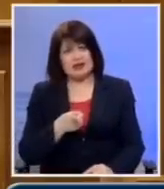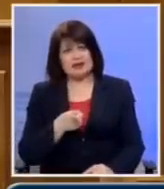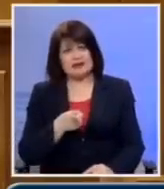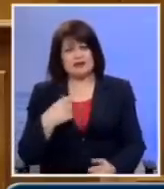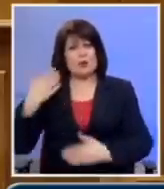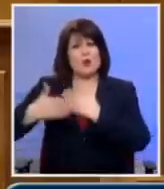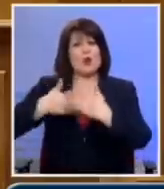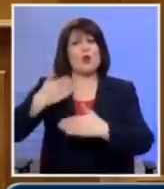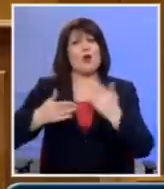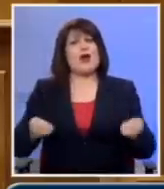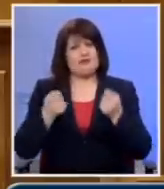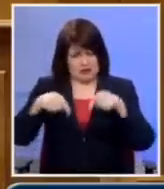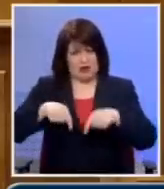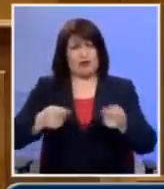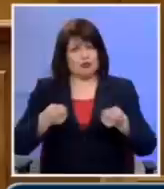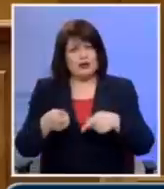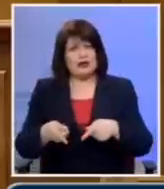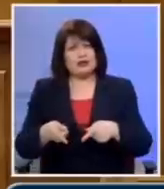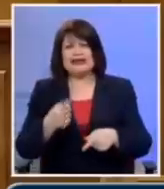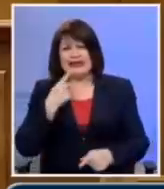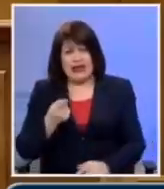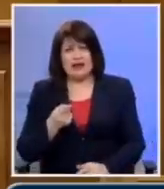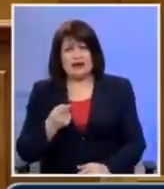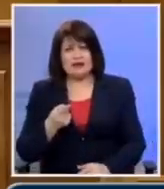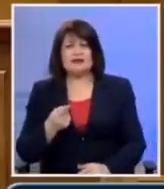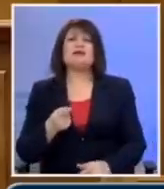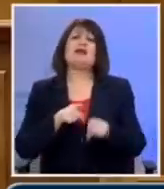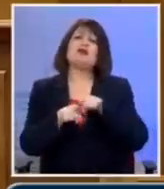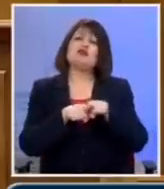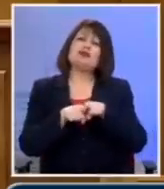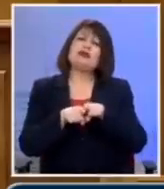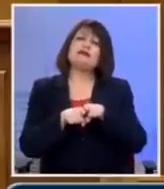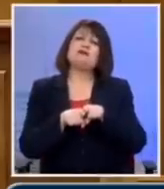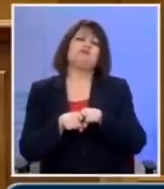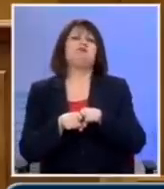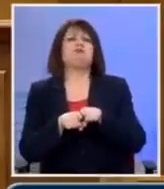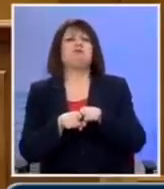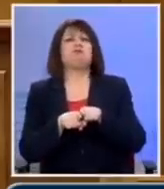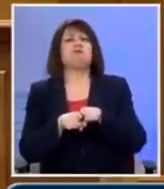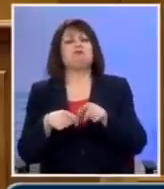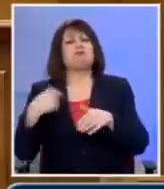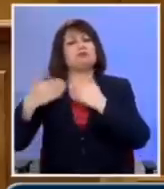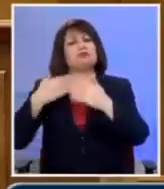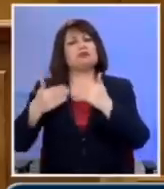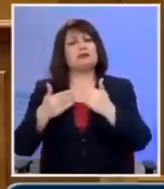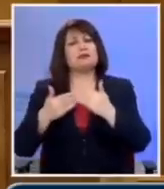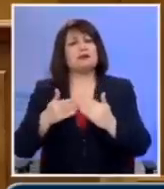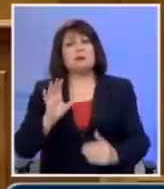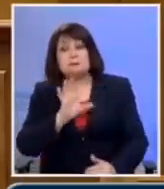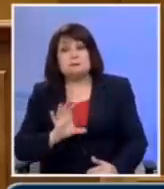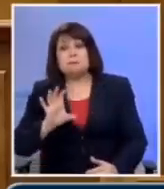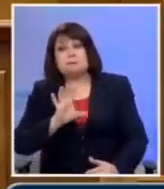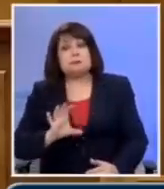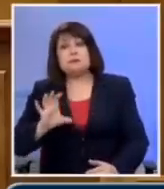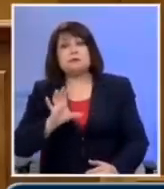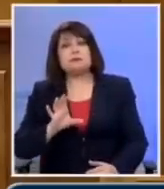καιρούς διαδραματίζονται σε τούτα εδώ την αίθουσα και έχουν σχέση με την κατά καιρούς διερεύνηση